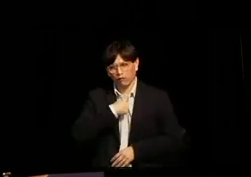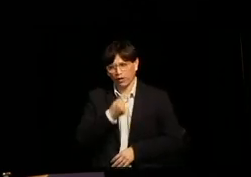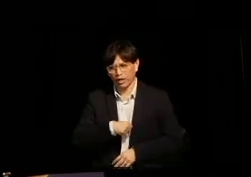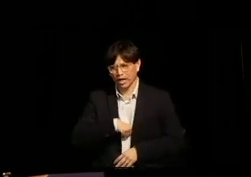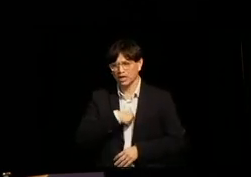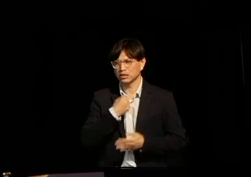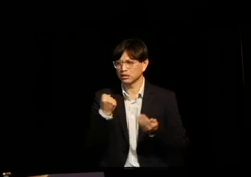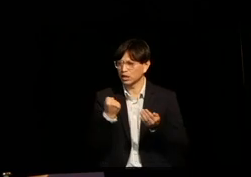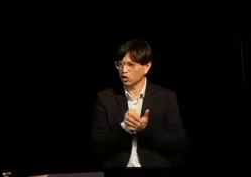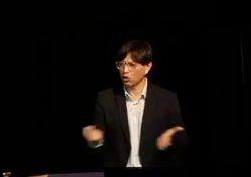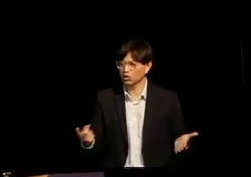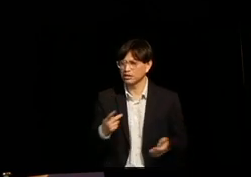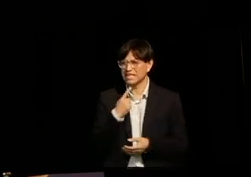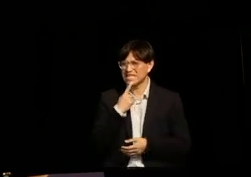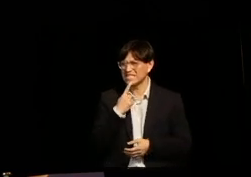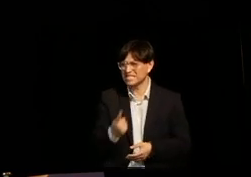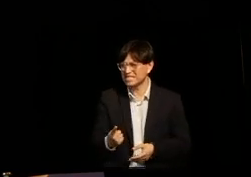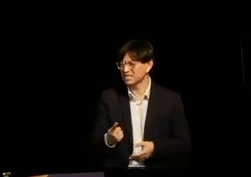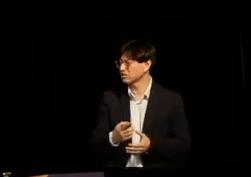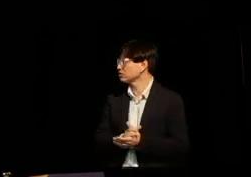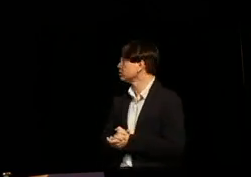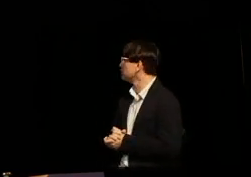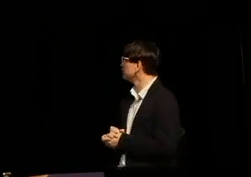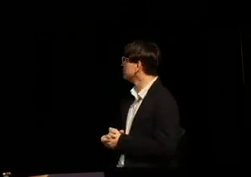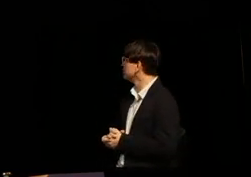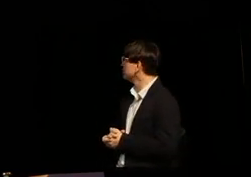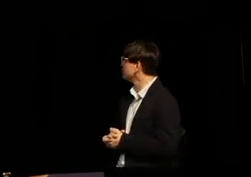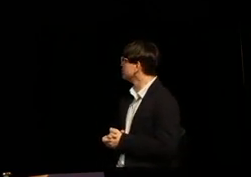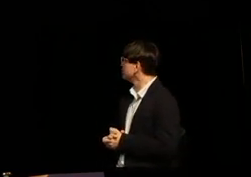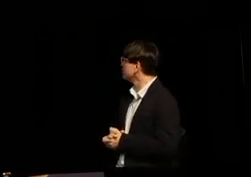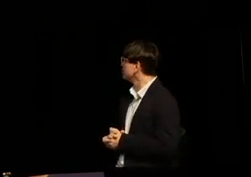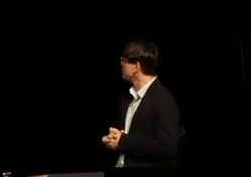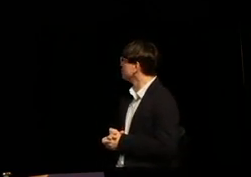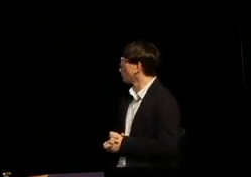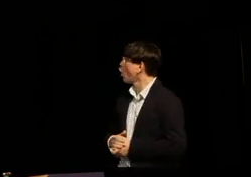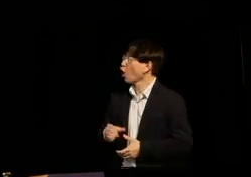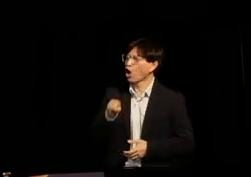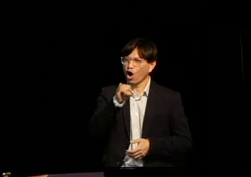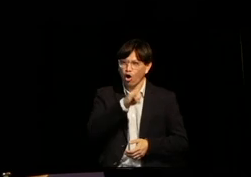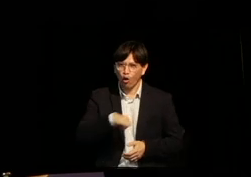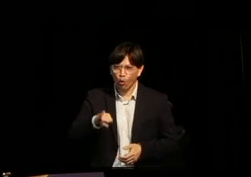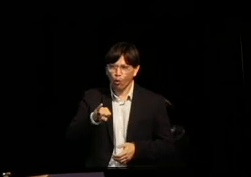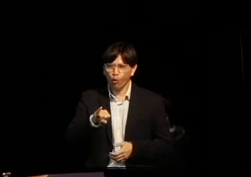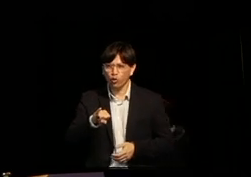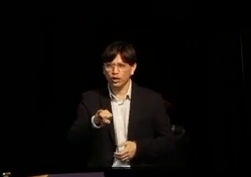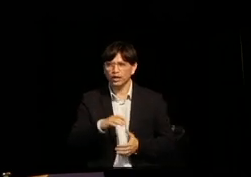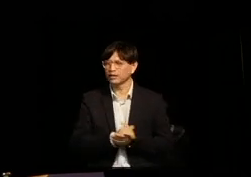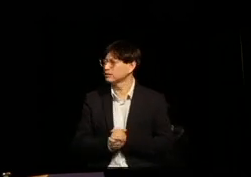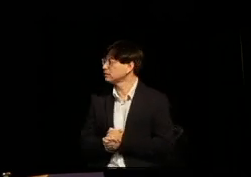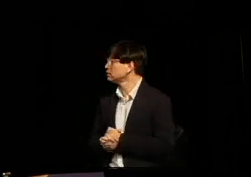dice la sacra scrittura Sul mistero della sofferenza che ci sembrava un inizio u perché l'approccio